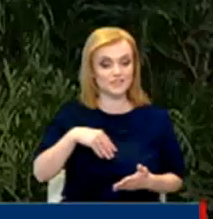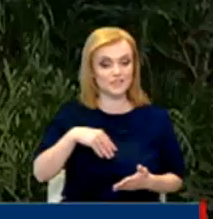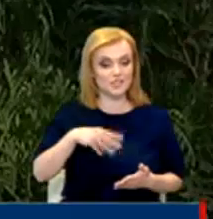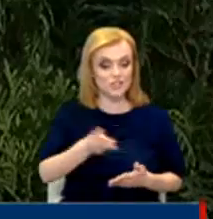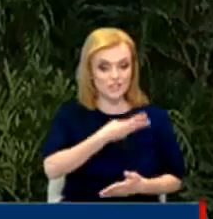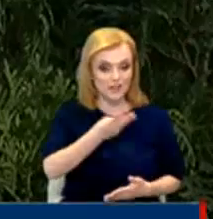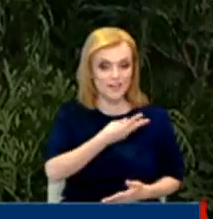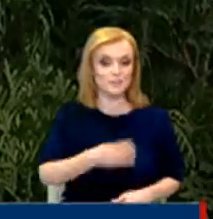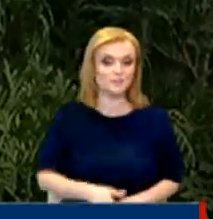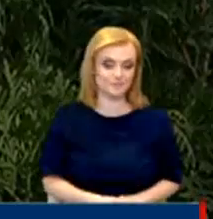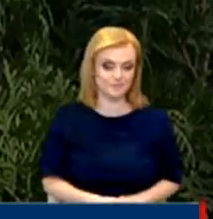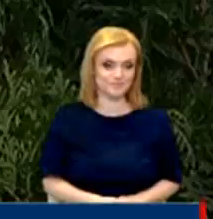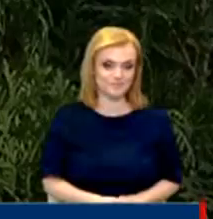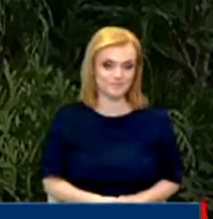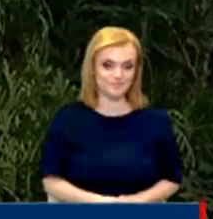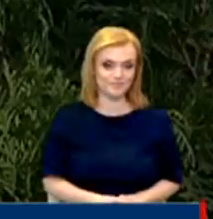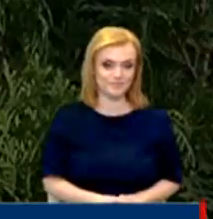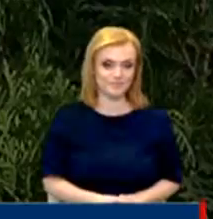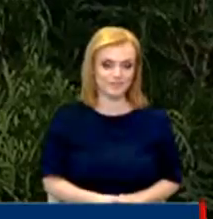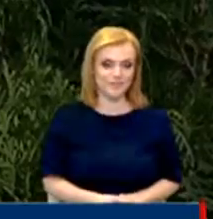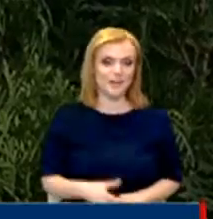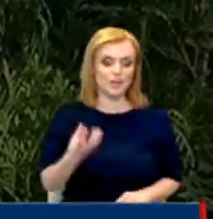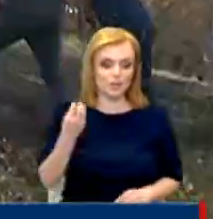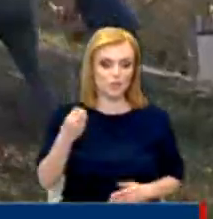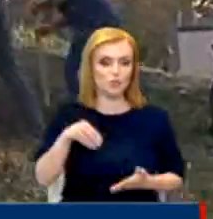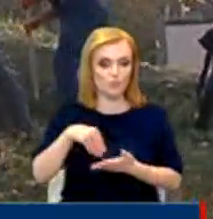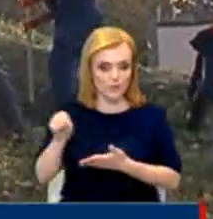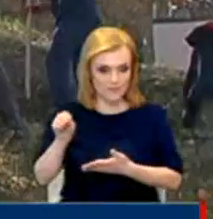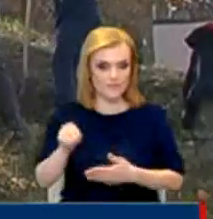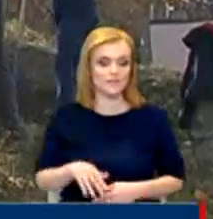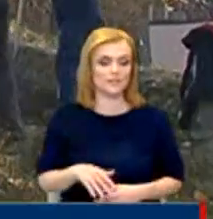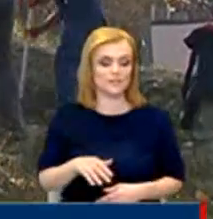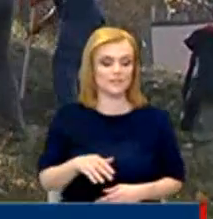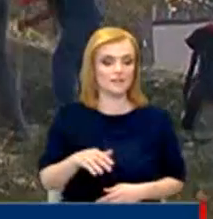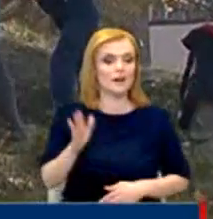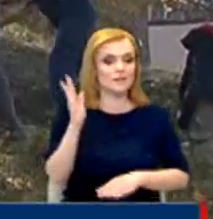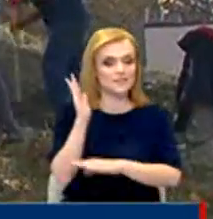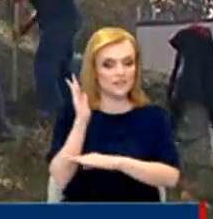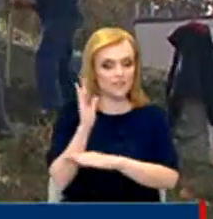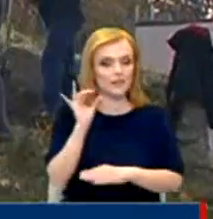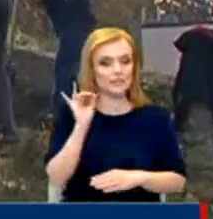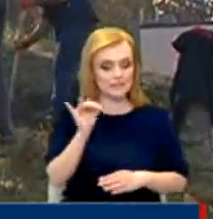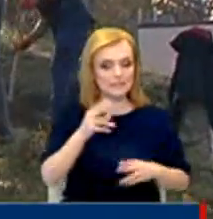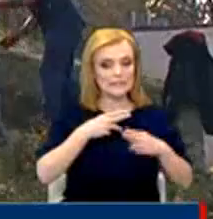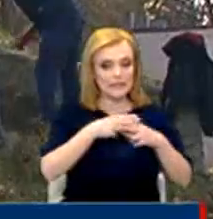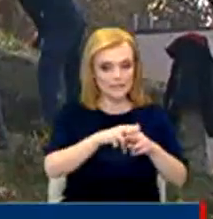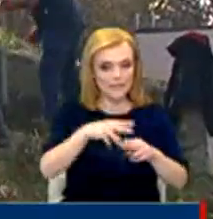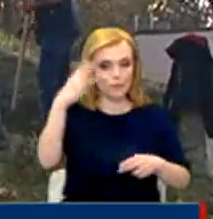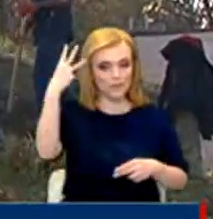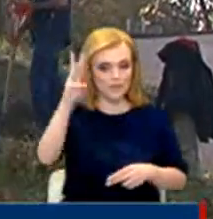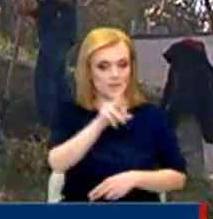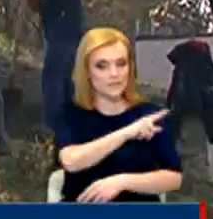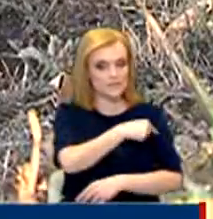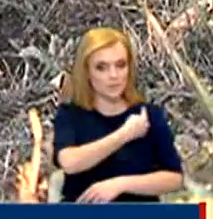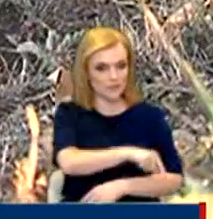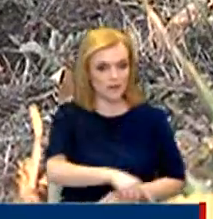Am avea nevoie la început măcar de 40-50 de mii de lei. O mână de ajutor au dat nu doar angajații medicali, ci și unele societăți